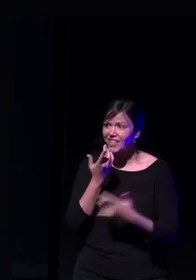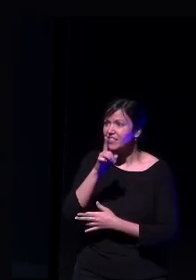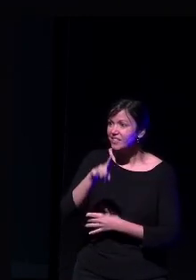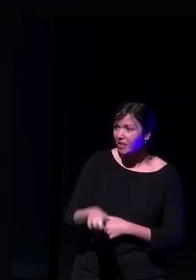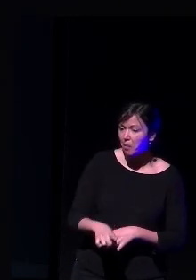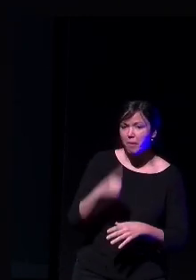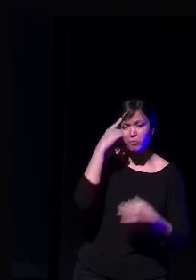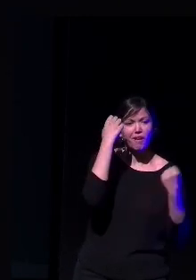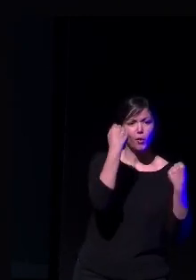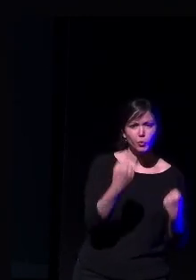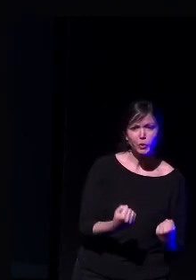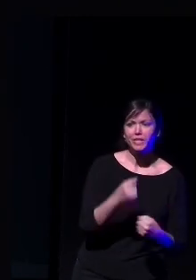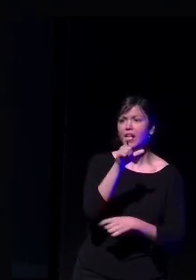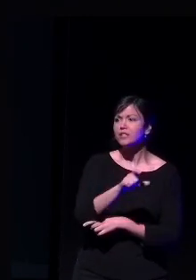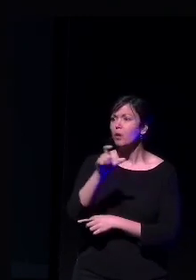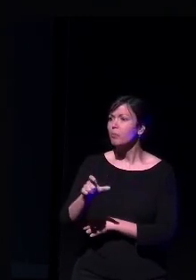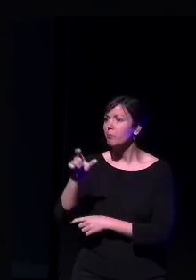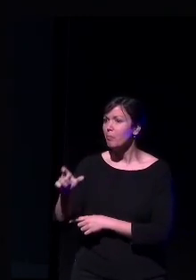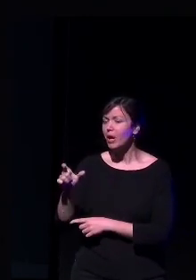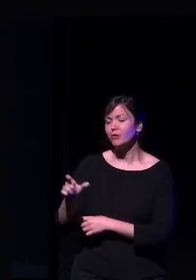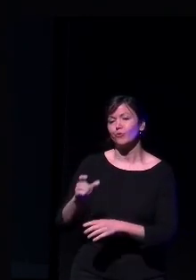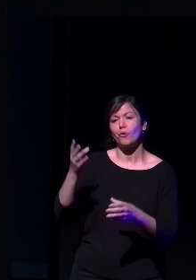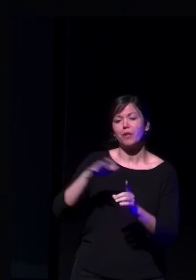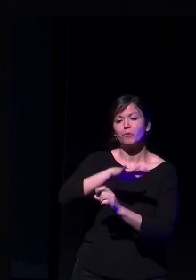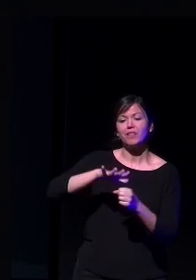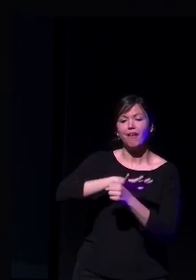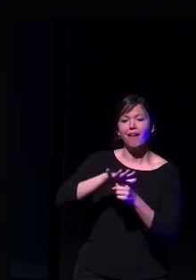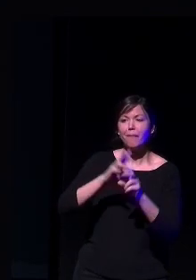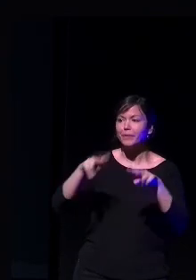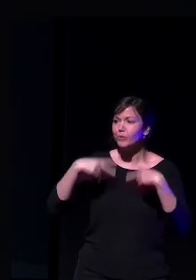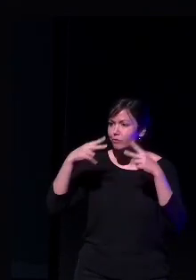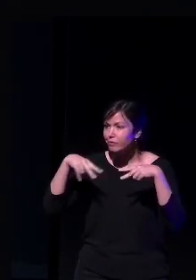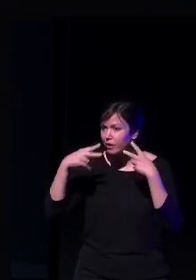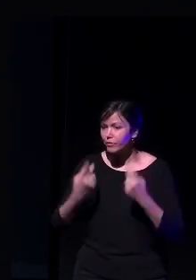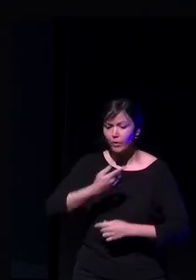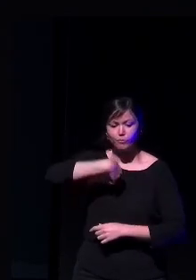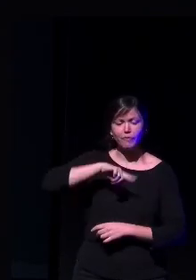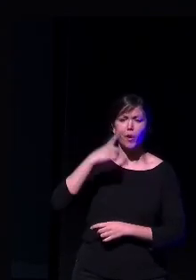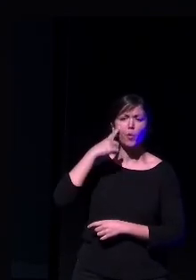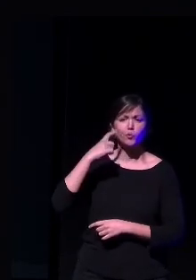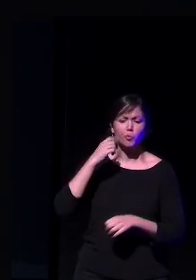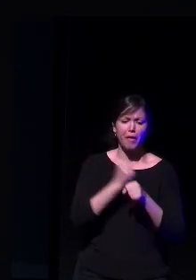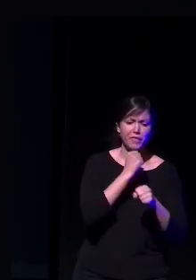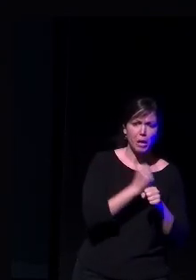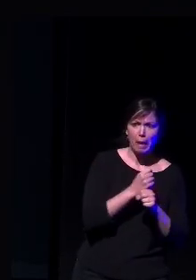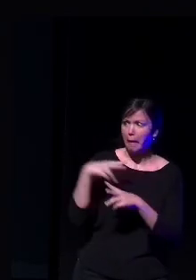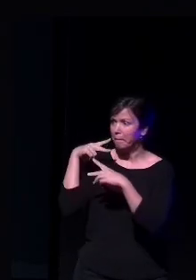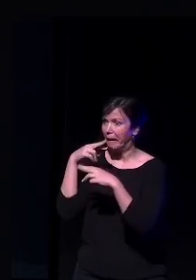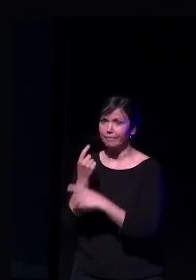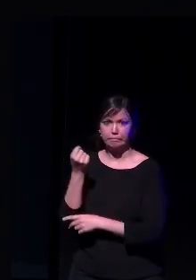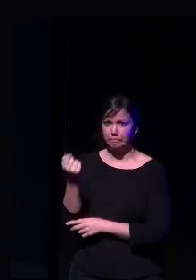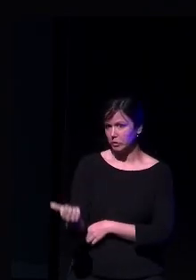autoritats i gent de l'hostaleria. Nosaltres estem més acostumats a treballar que a parlar, estem